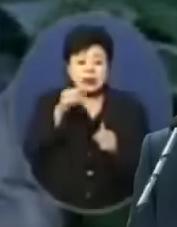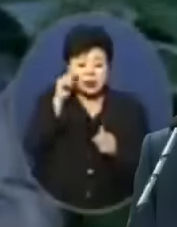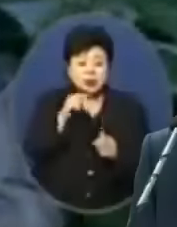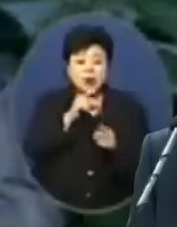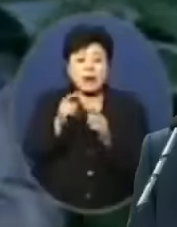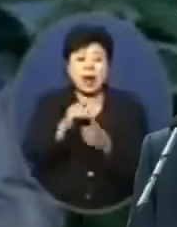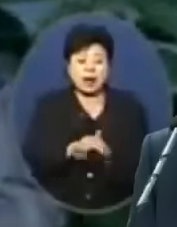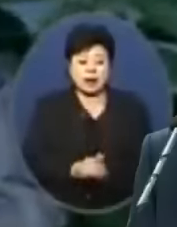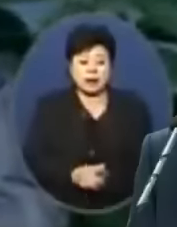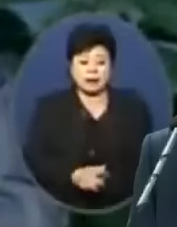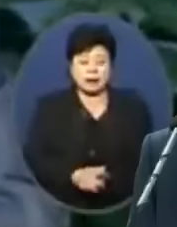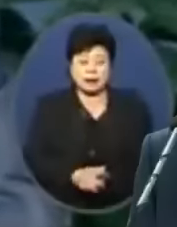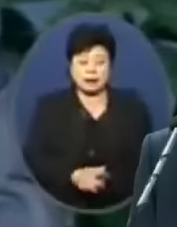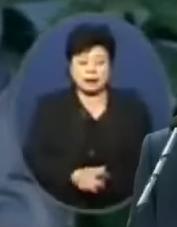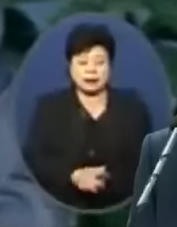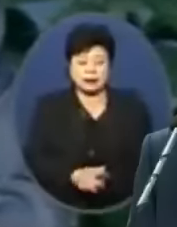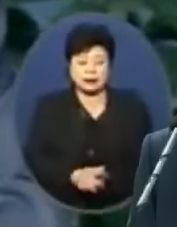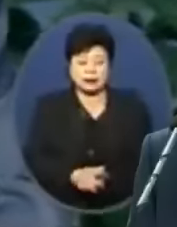바로 그것인 것입니다.